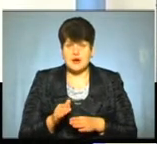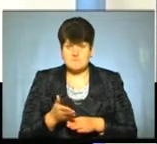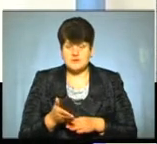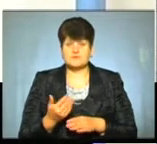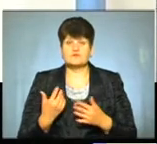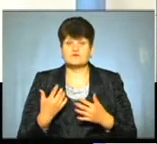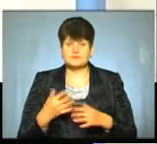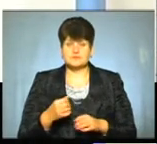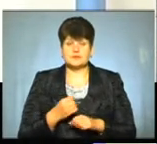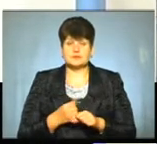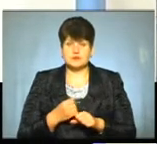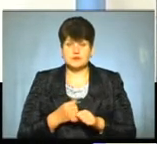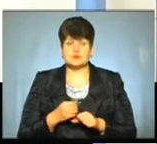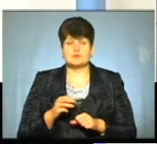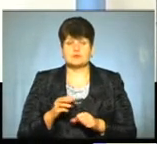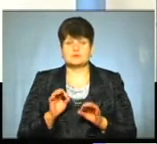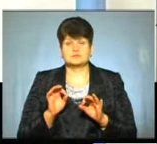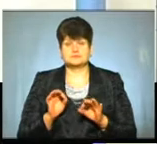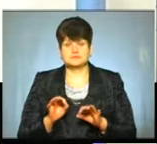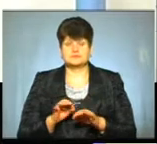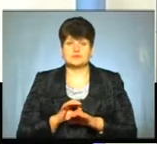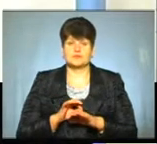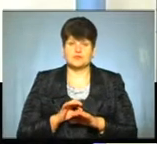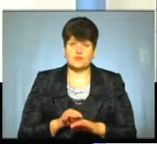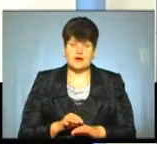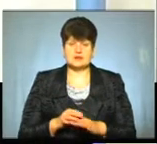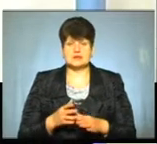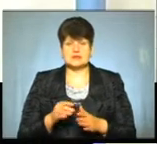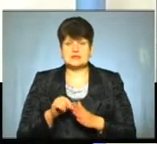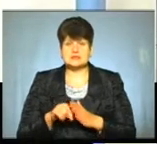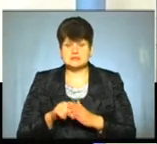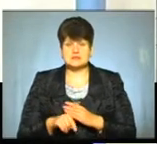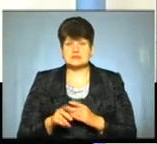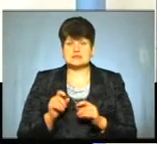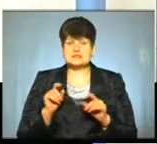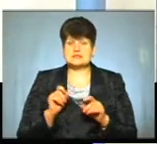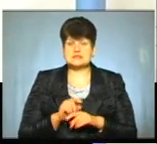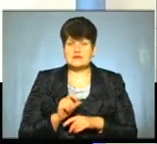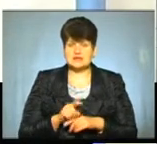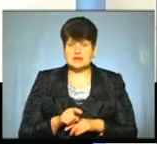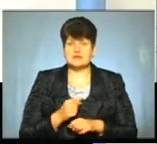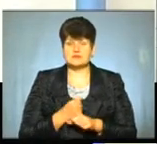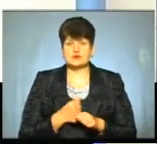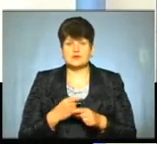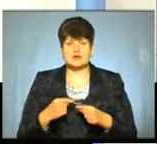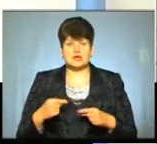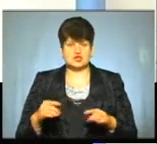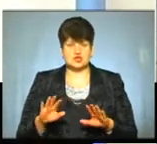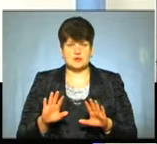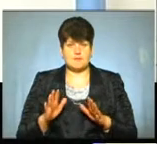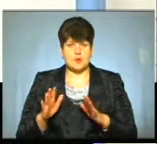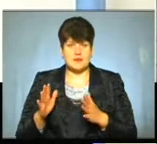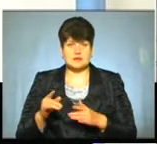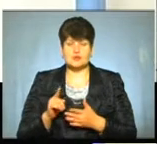етапі відпрацьовуємо методику проведення, відпрацьовуємо зміст тестових завдань, відпрацьовуємо інші